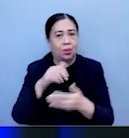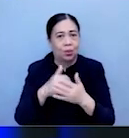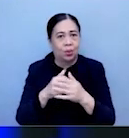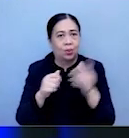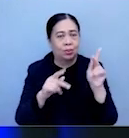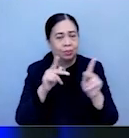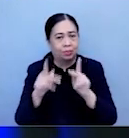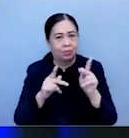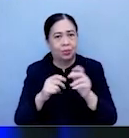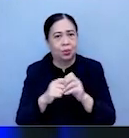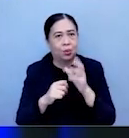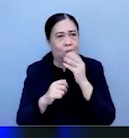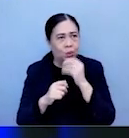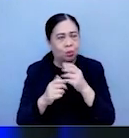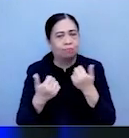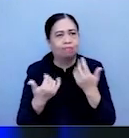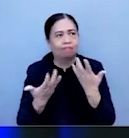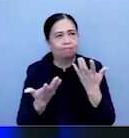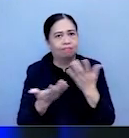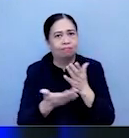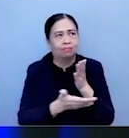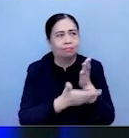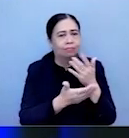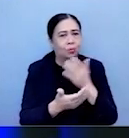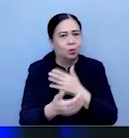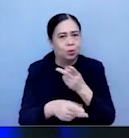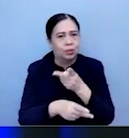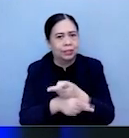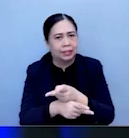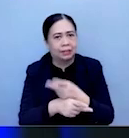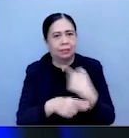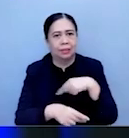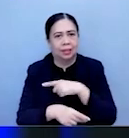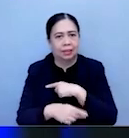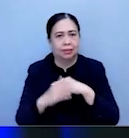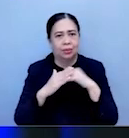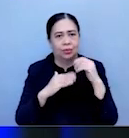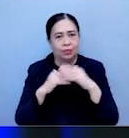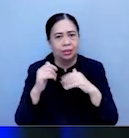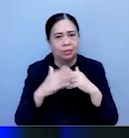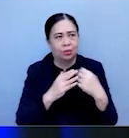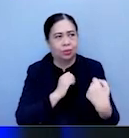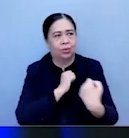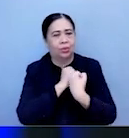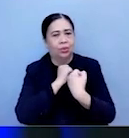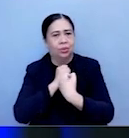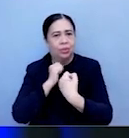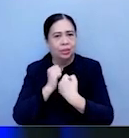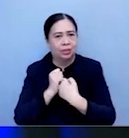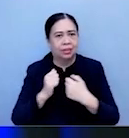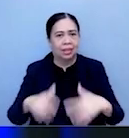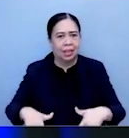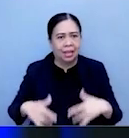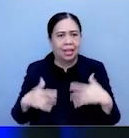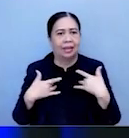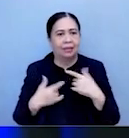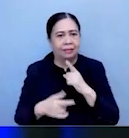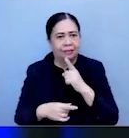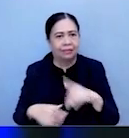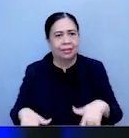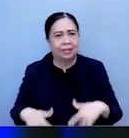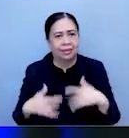people who went out of their way to keep us comfortable, to keep us alive, literally